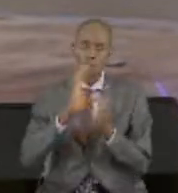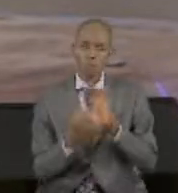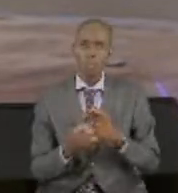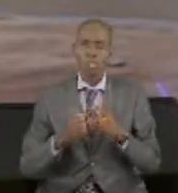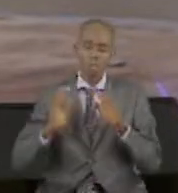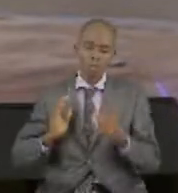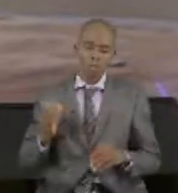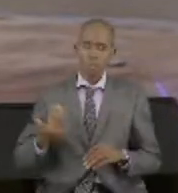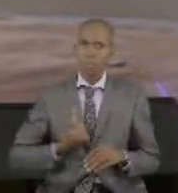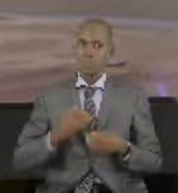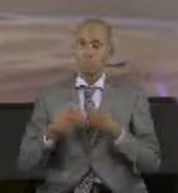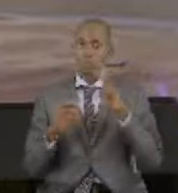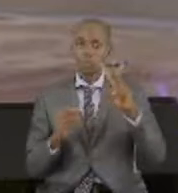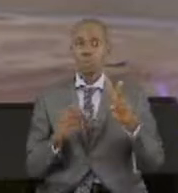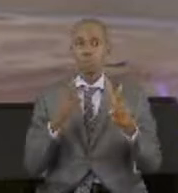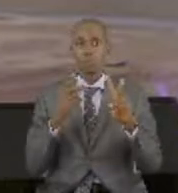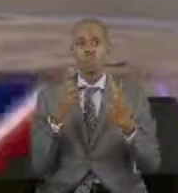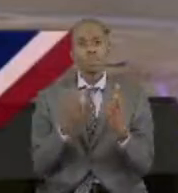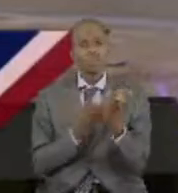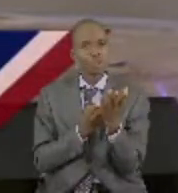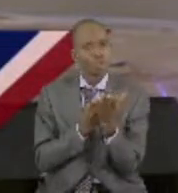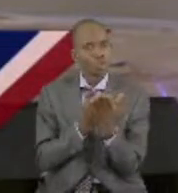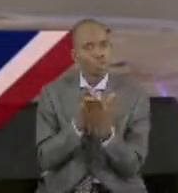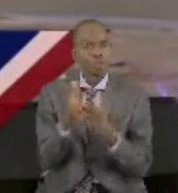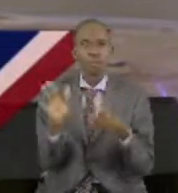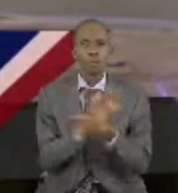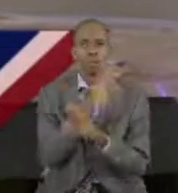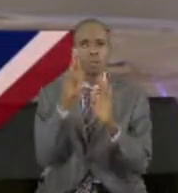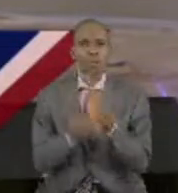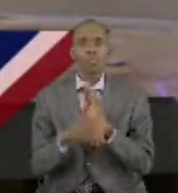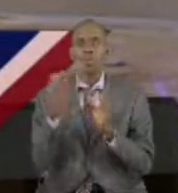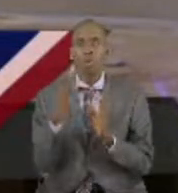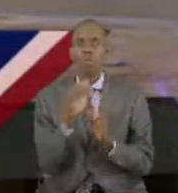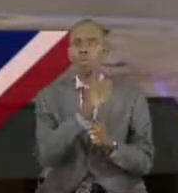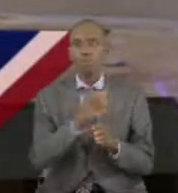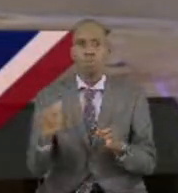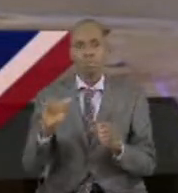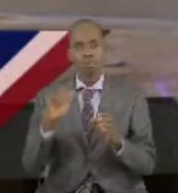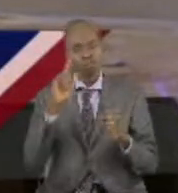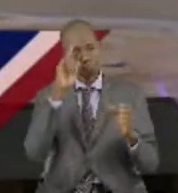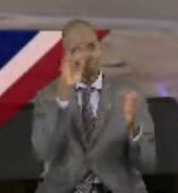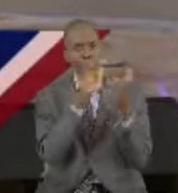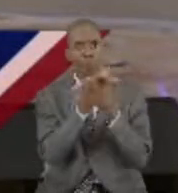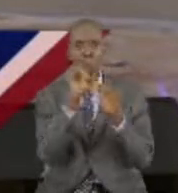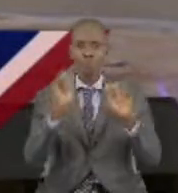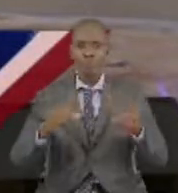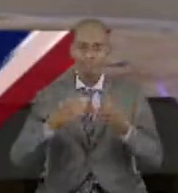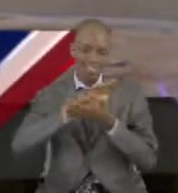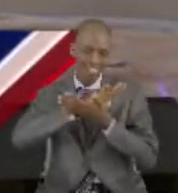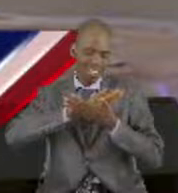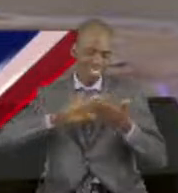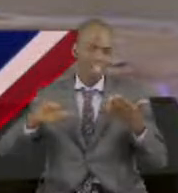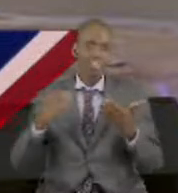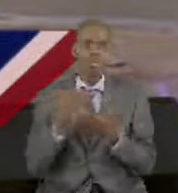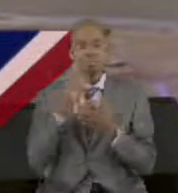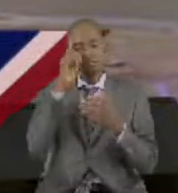convertie. Deuxième point, c'est la véracité d'un saint fiable lavé. Lorsque nous venons au Seigneur, il